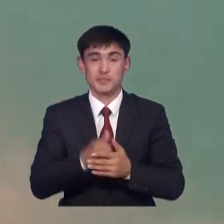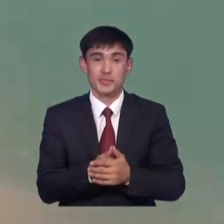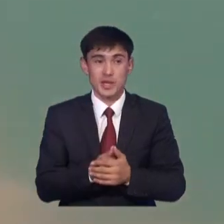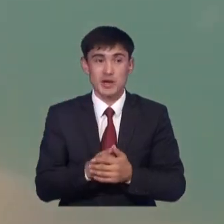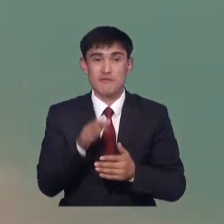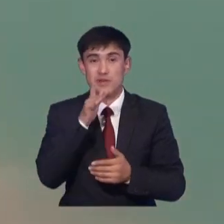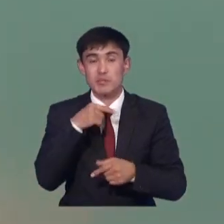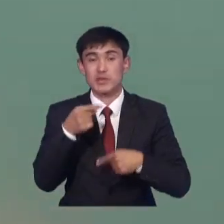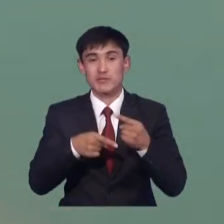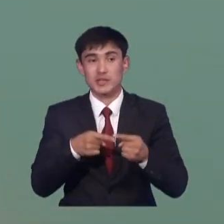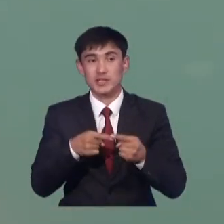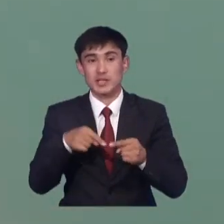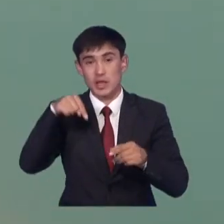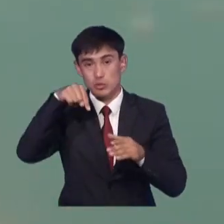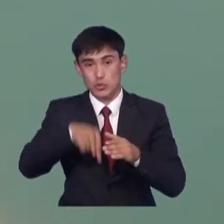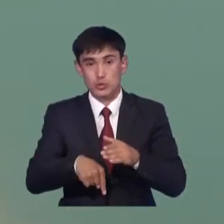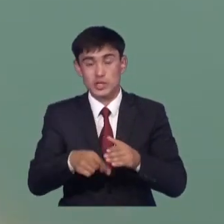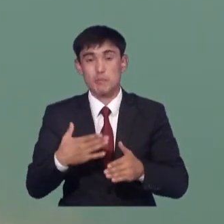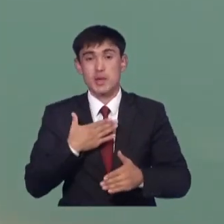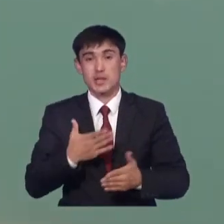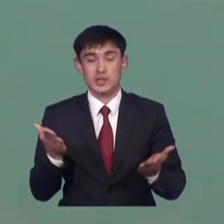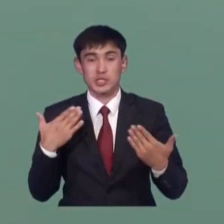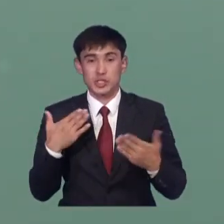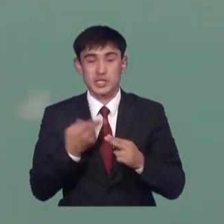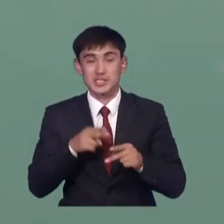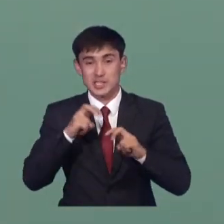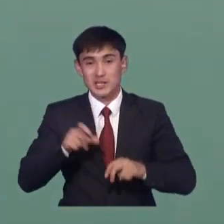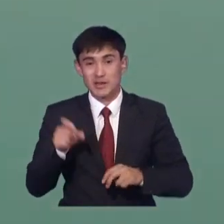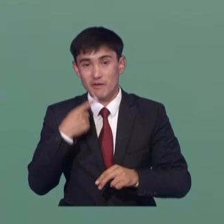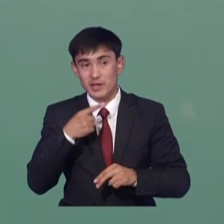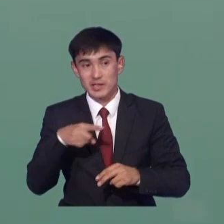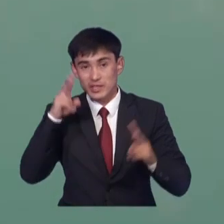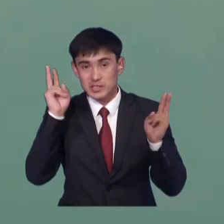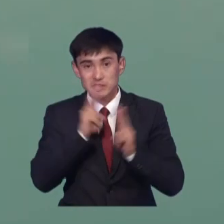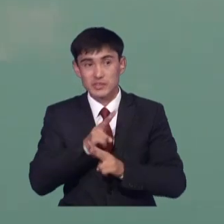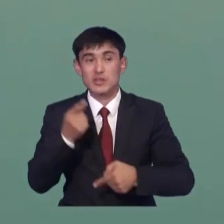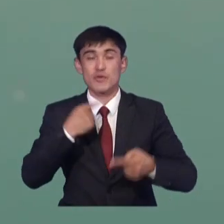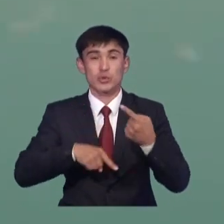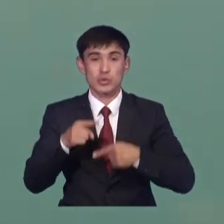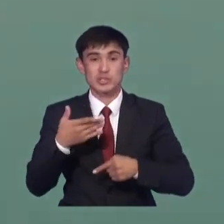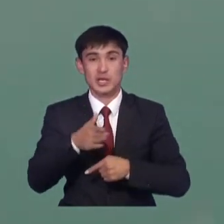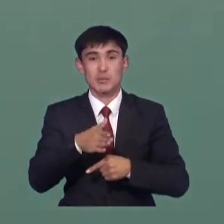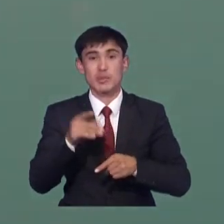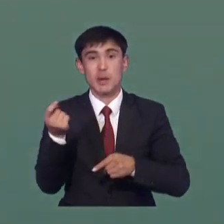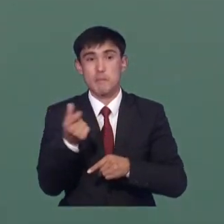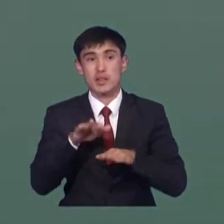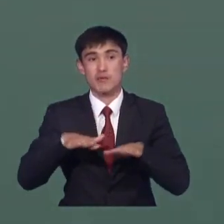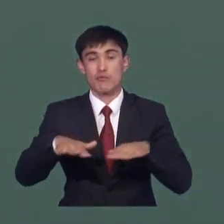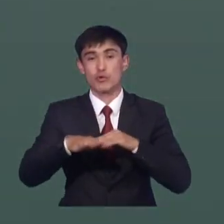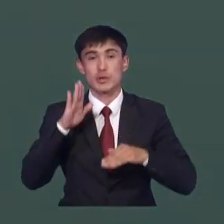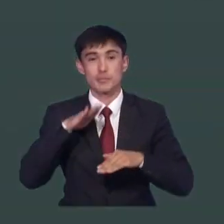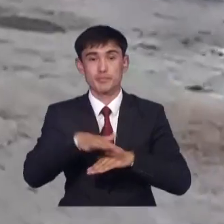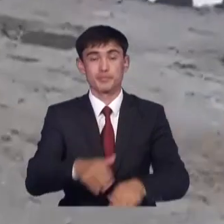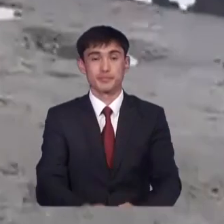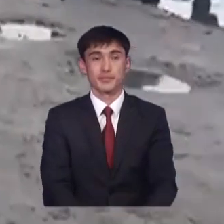поверхности, время от времени залегая на дно для передышки. Как говорят исследователи, неизвестно, вернулась ли рыба на мелководье.